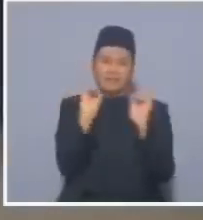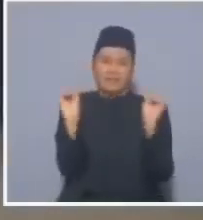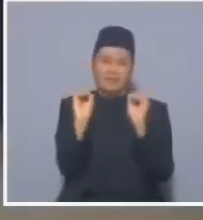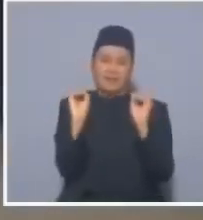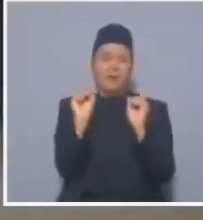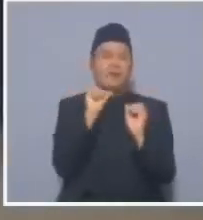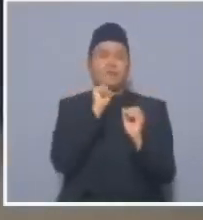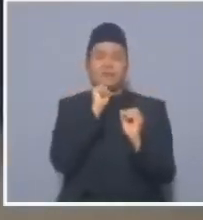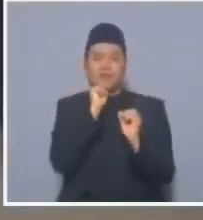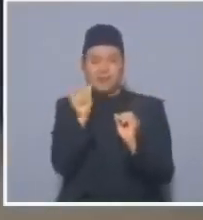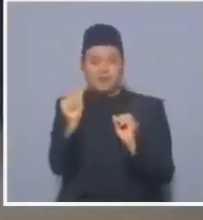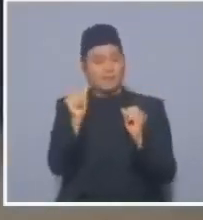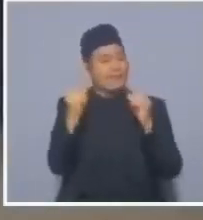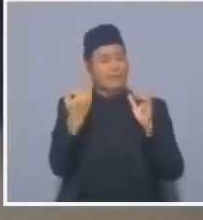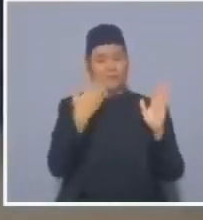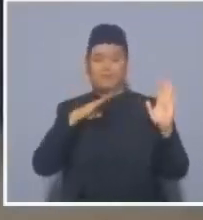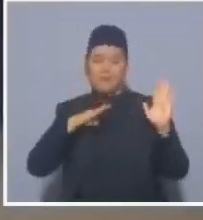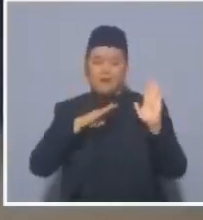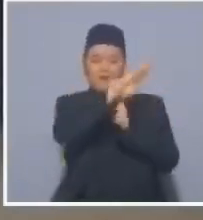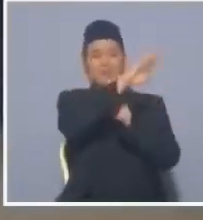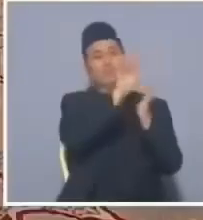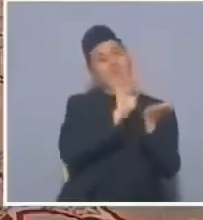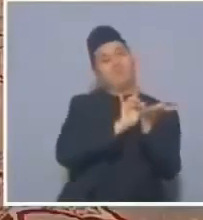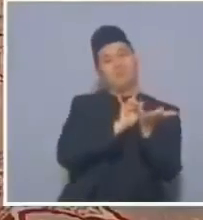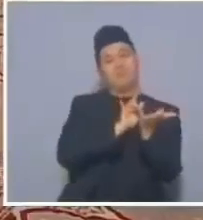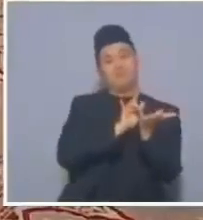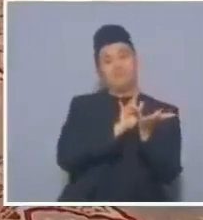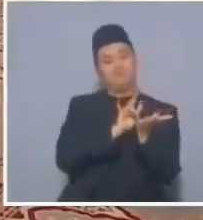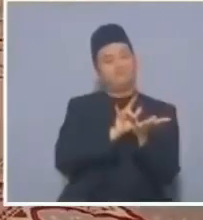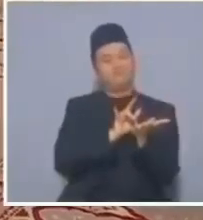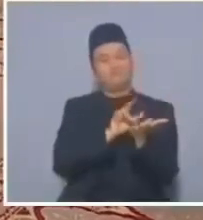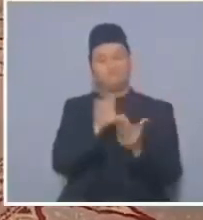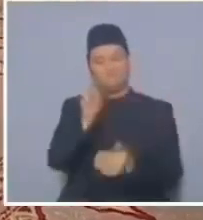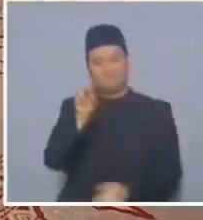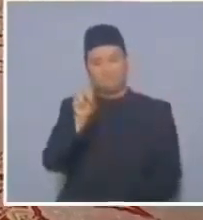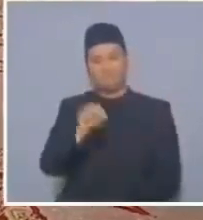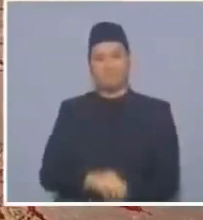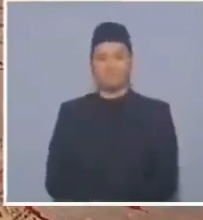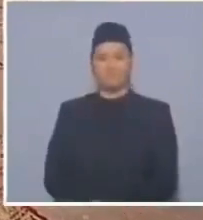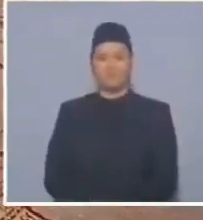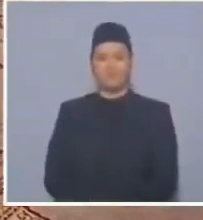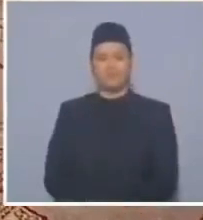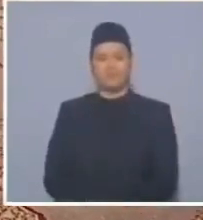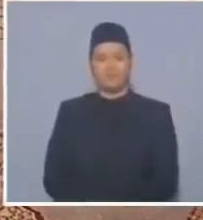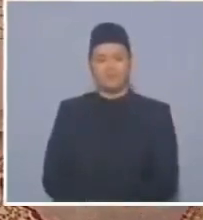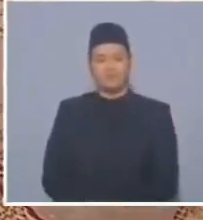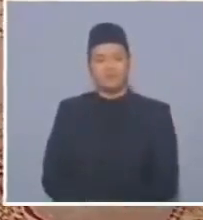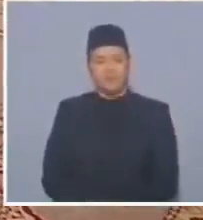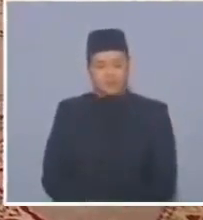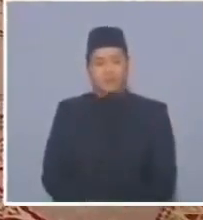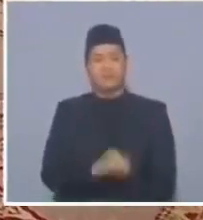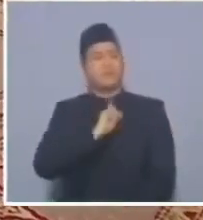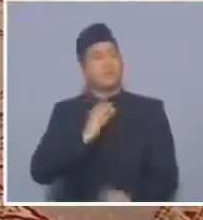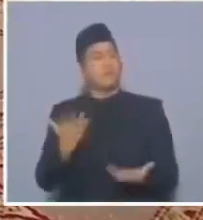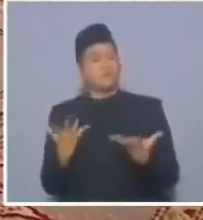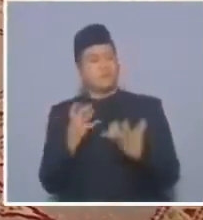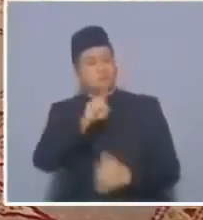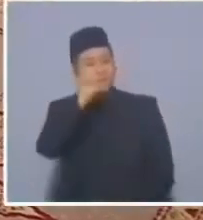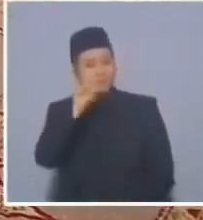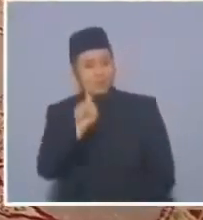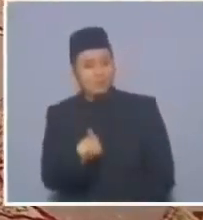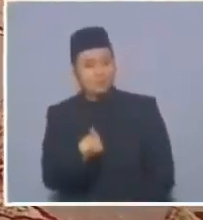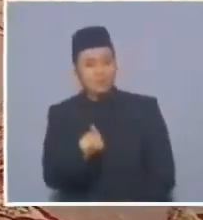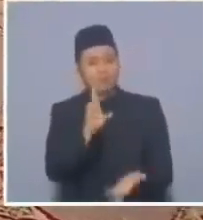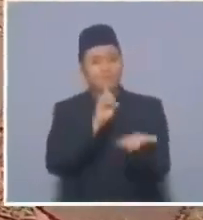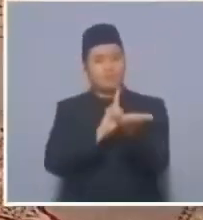Saya sebutkan tadi tentang ahlinya, saya nak pergi kepada Yang Bagai Dato' Dr. Hisham Shah sebagai ahli dalam Kementerian Kesihatan Malaysia ini.